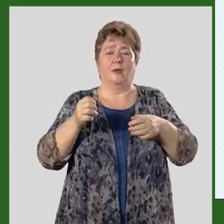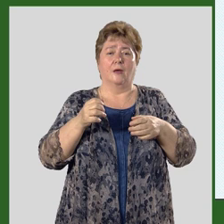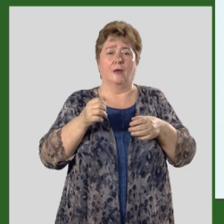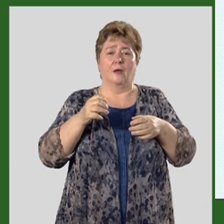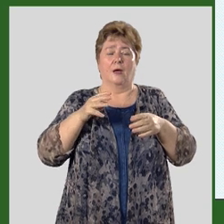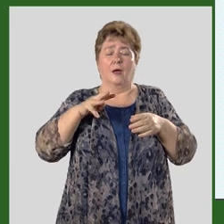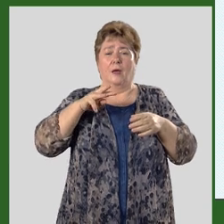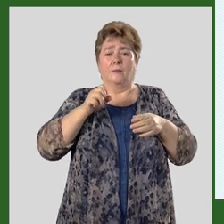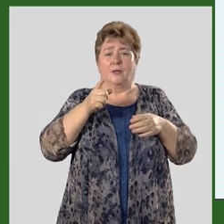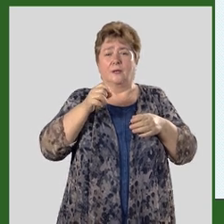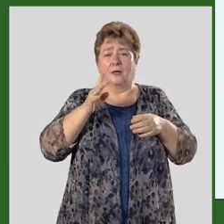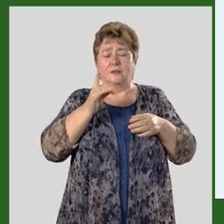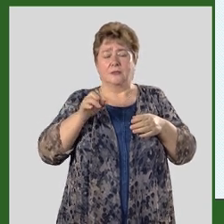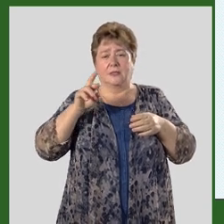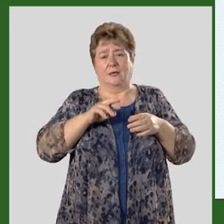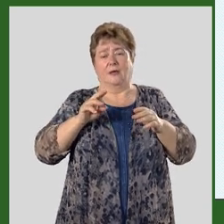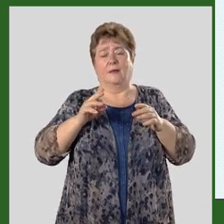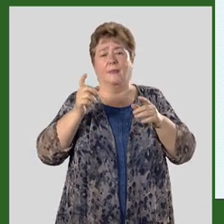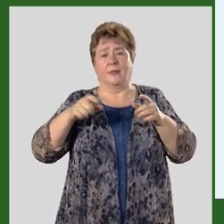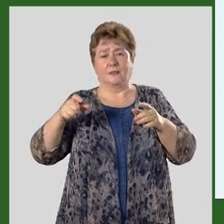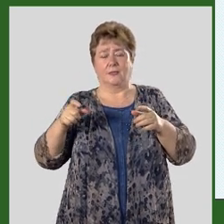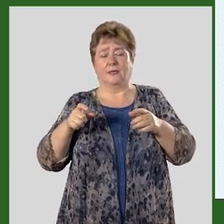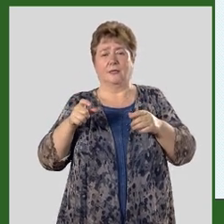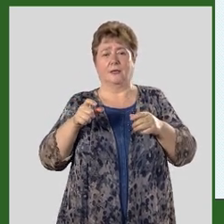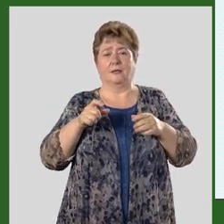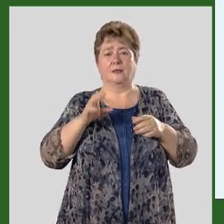с миграцией населения, Б.